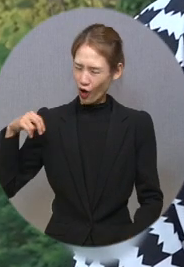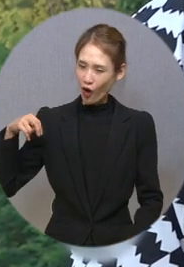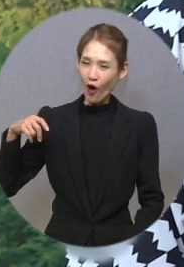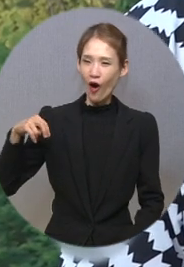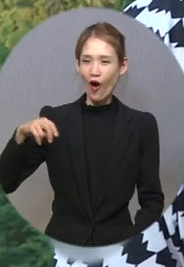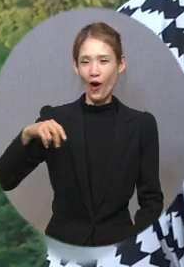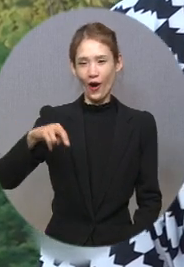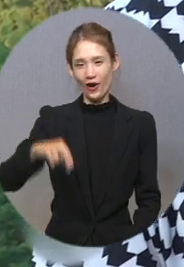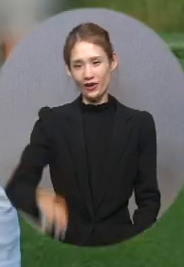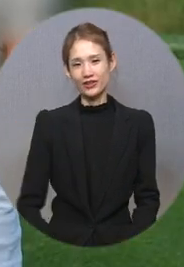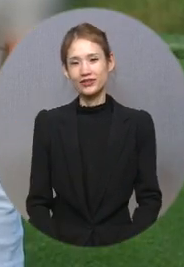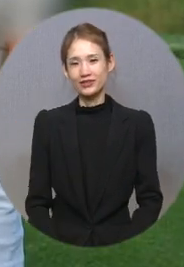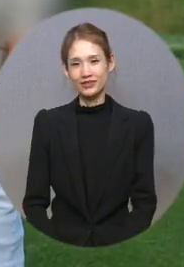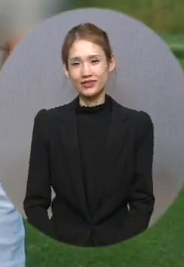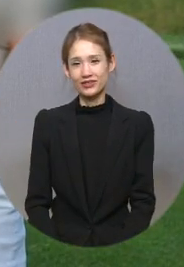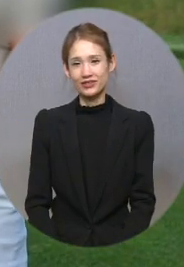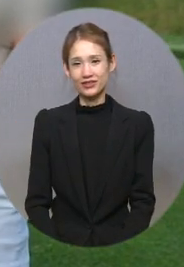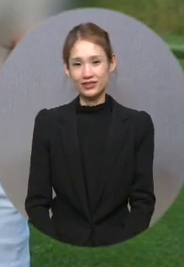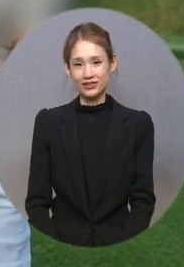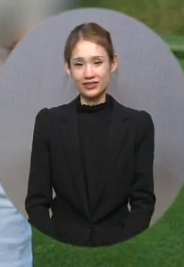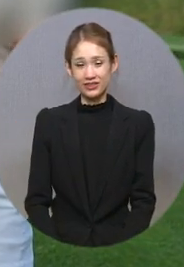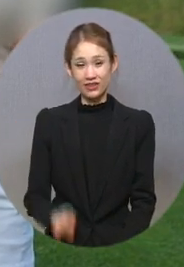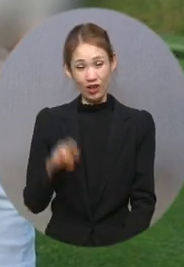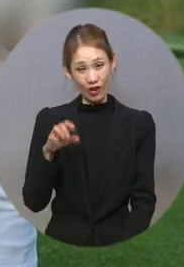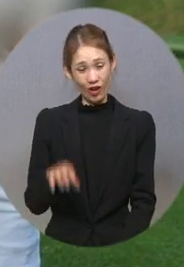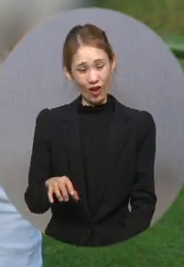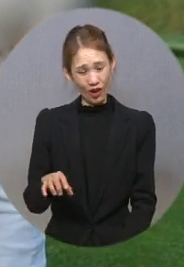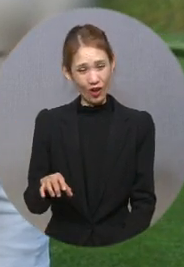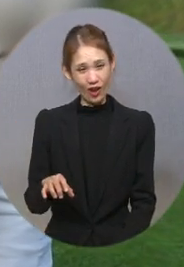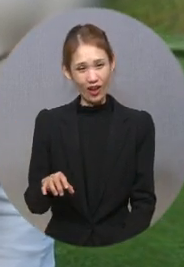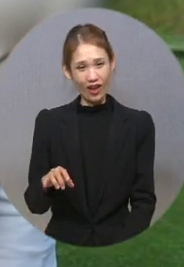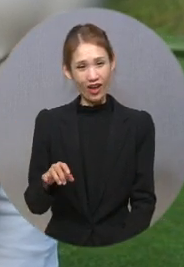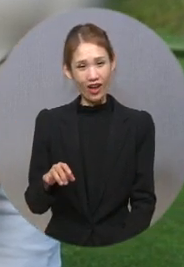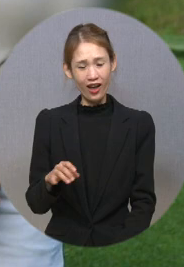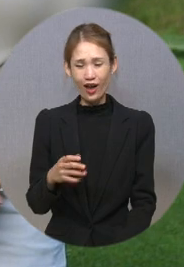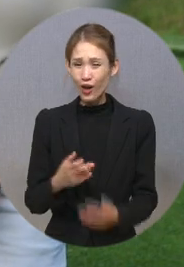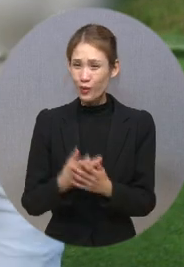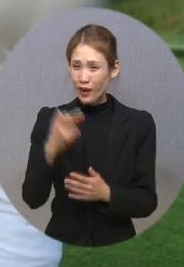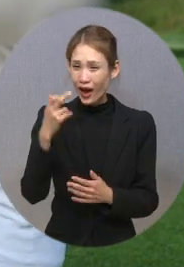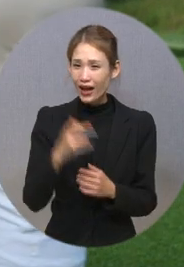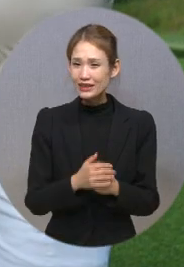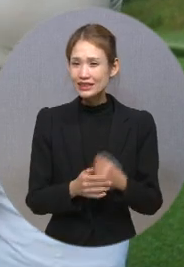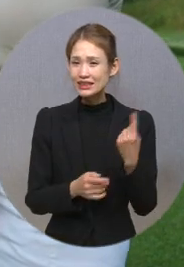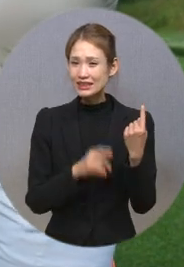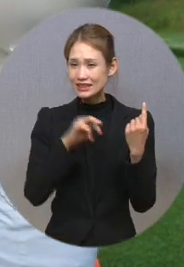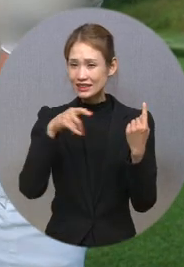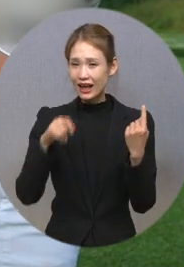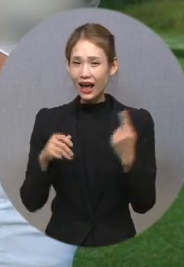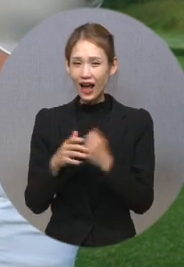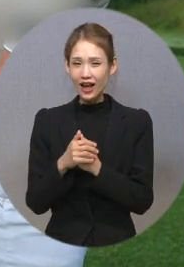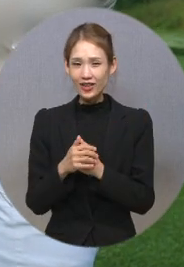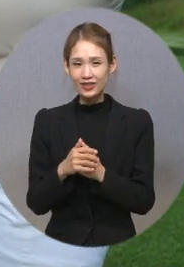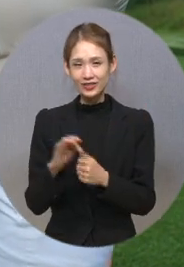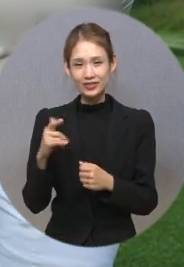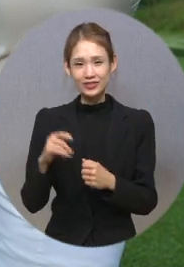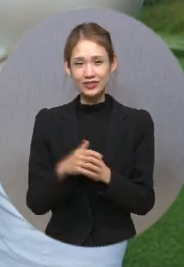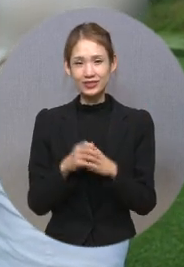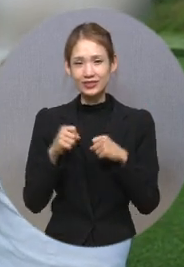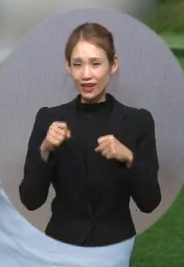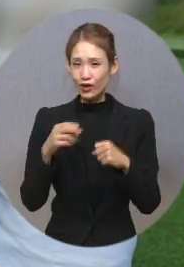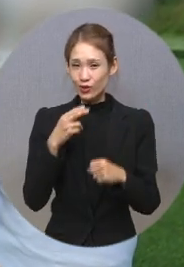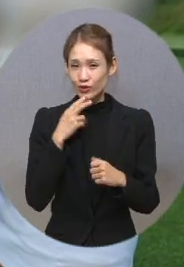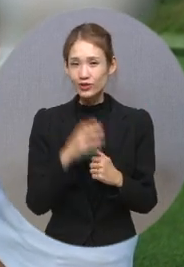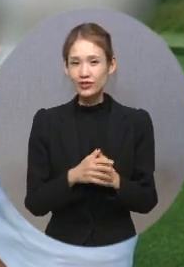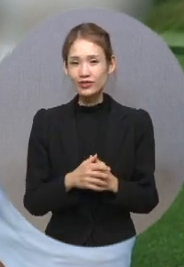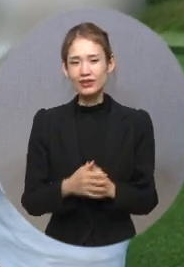이게 뭔 개소리야? 여기? 네. 티셔츠부터 그림까지? 네. 여기 엄청 길어. 카트 안 타기를 하겠습니다. 도가니 나가.